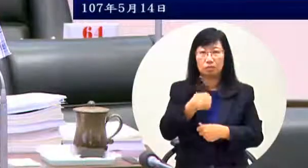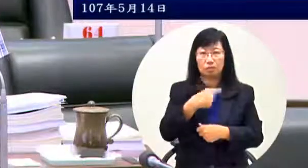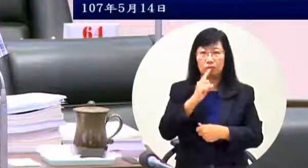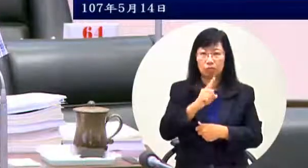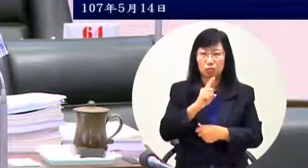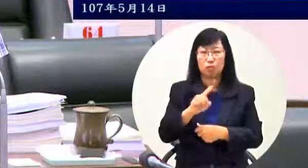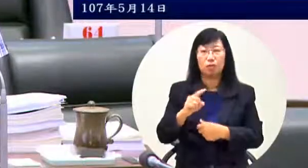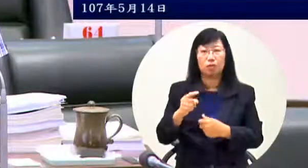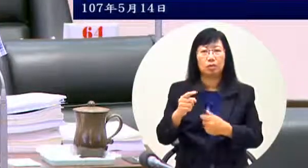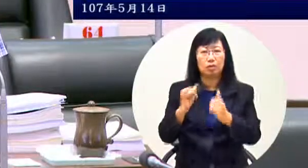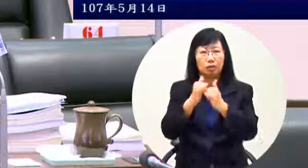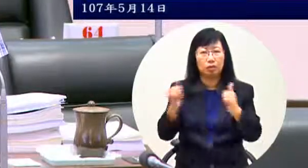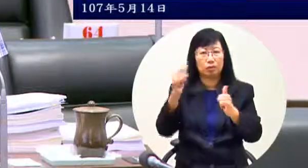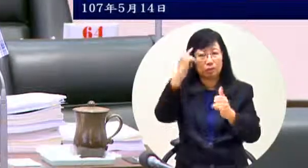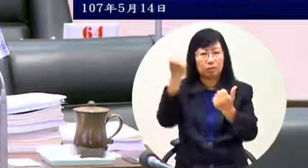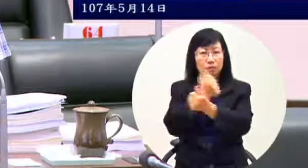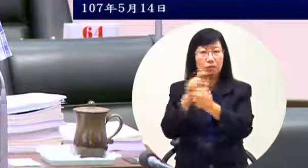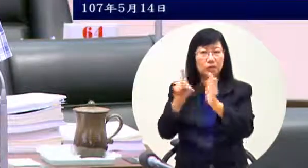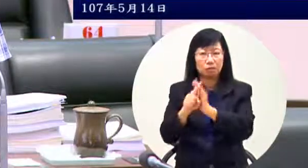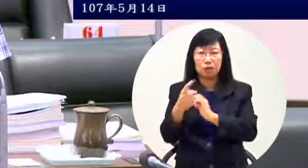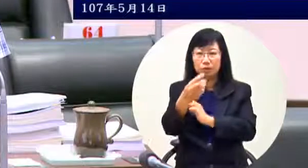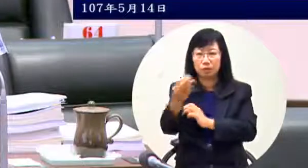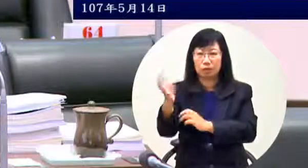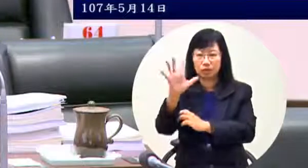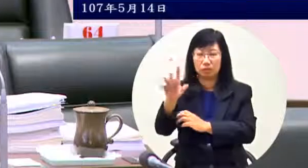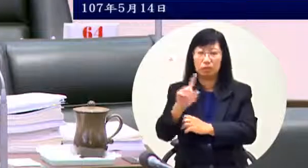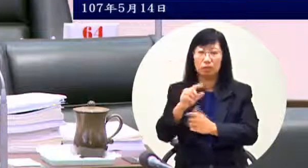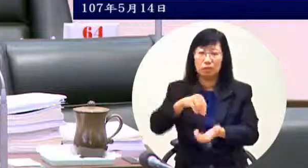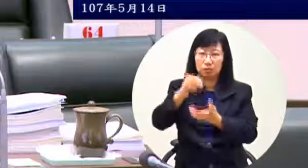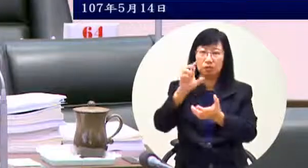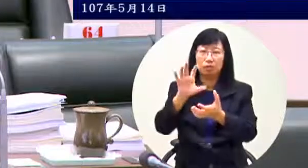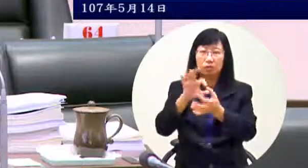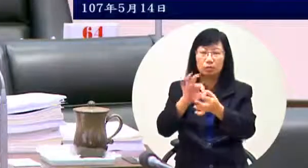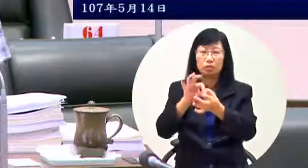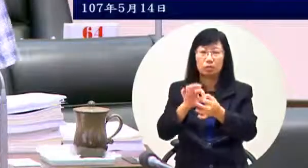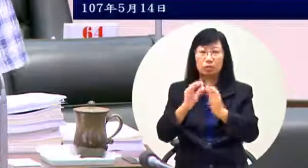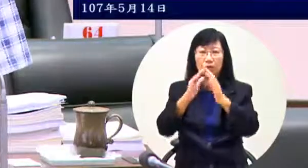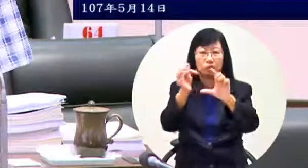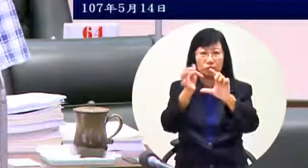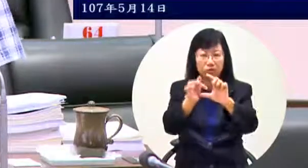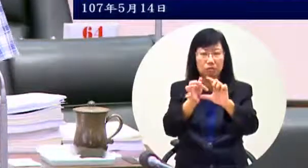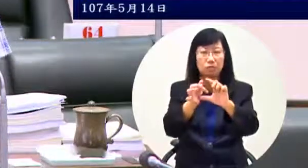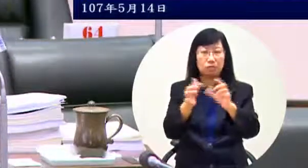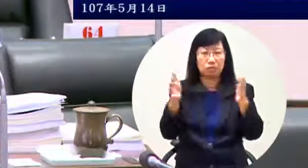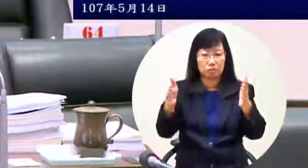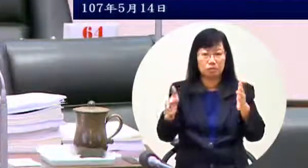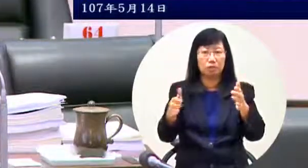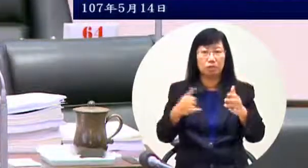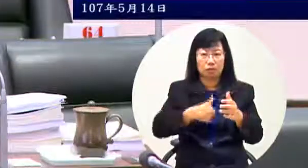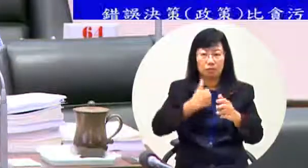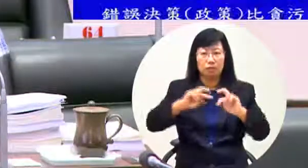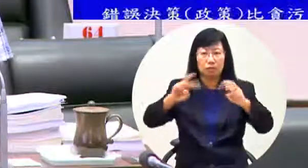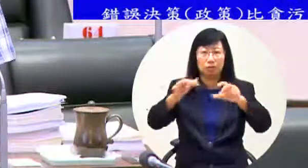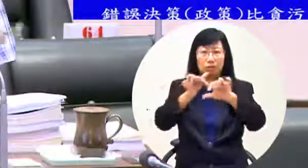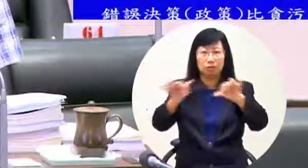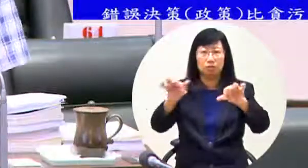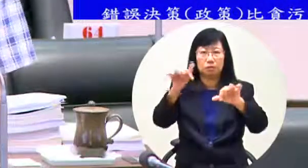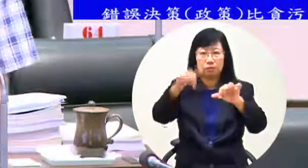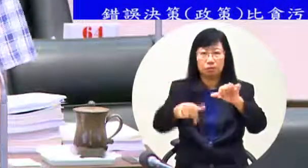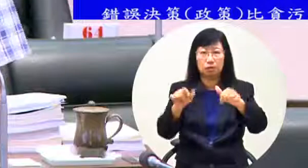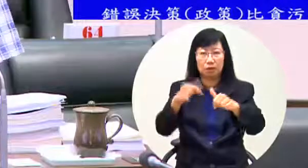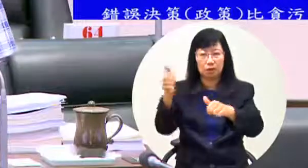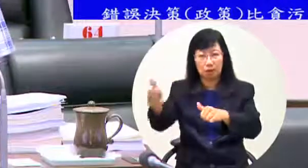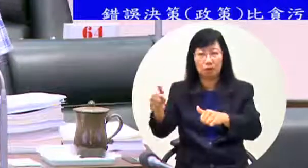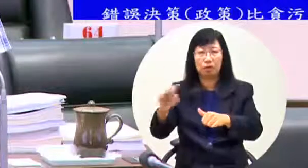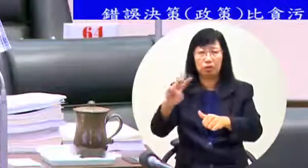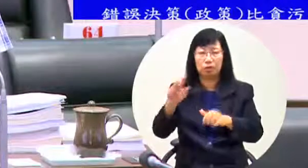的轻轨地下化比较好，把它改地下化，还是你现在维持的要破坏现